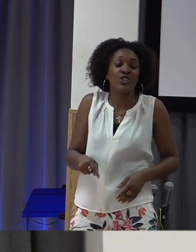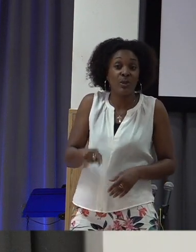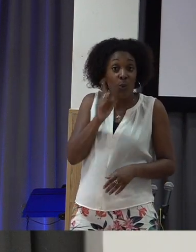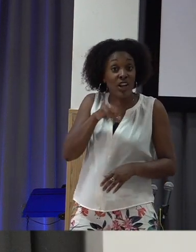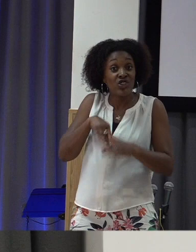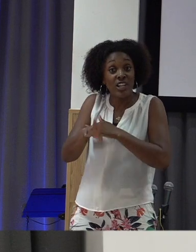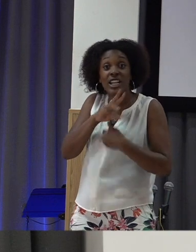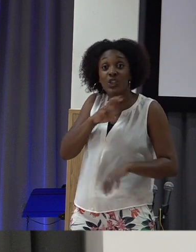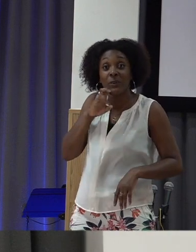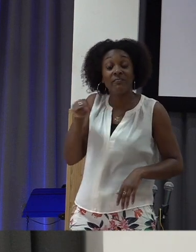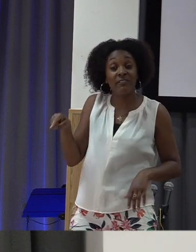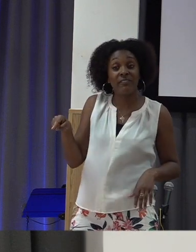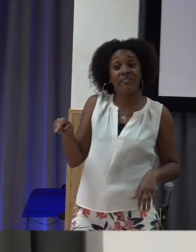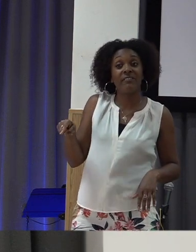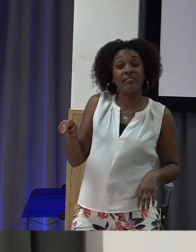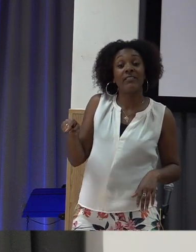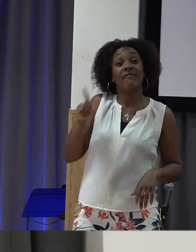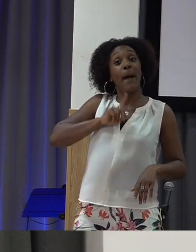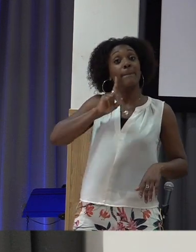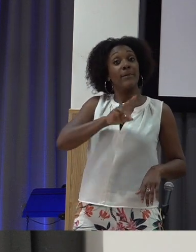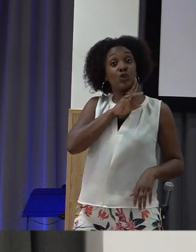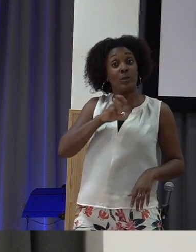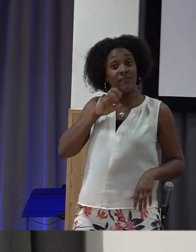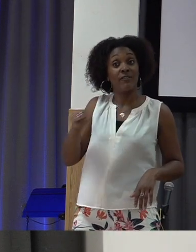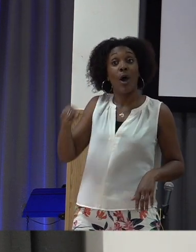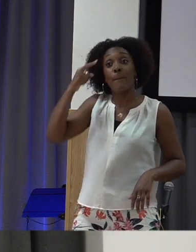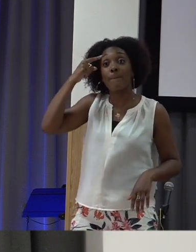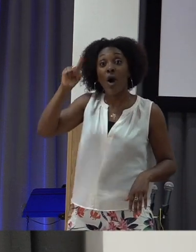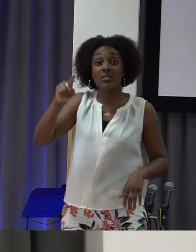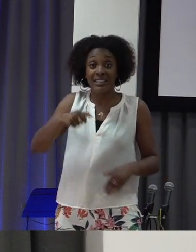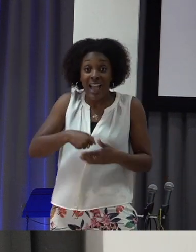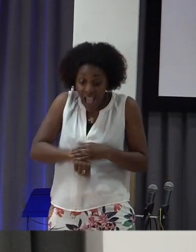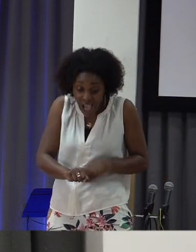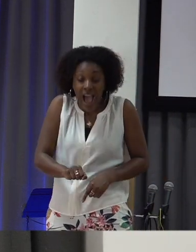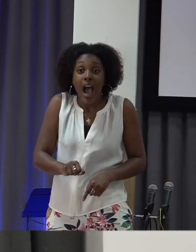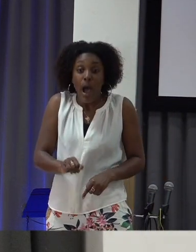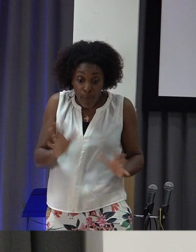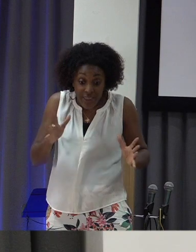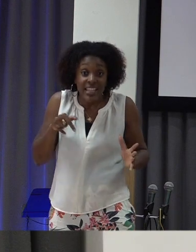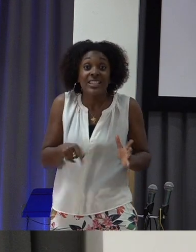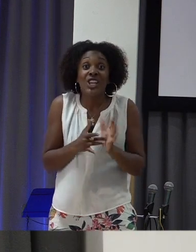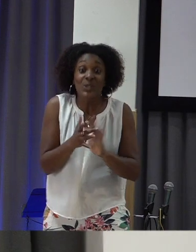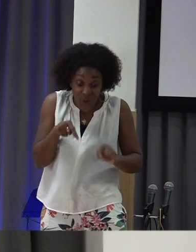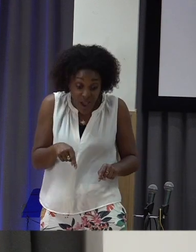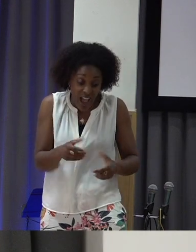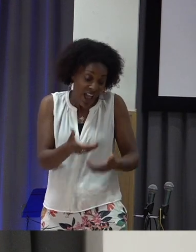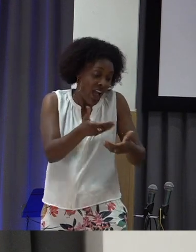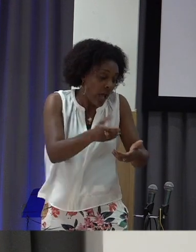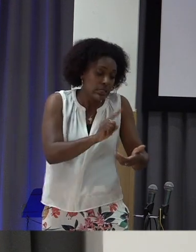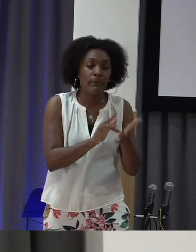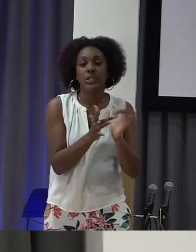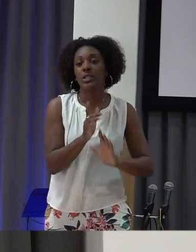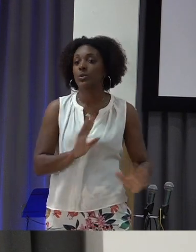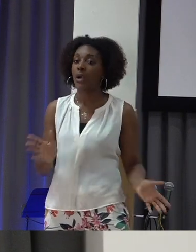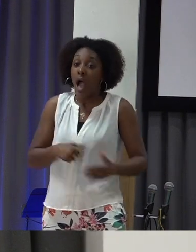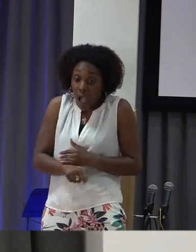Juifs, ils pensent, et les femmes juives pensent enfanter le Messie. Donc, il n'y a aucune interruption, parce